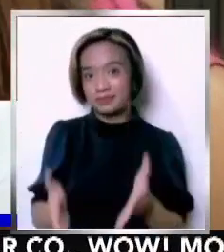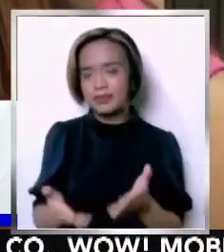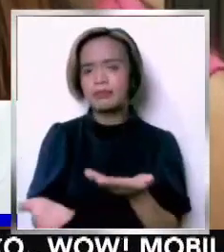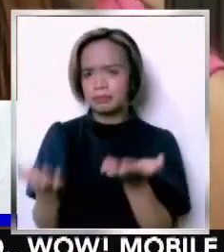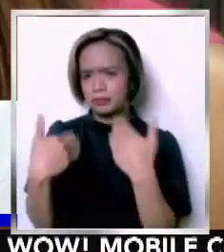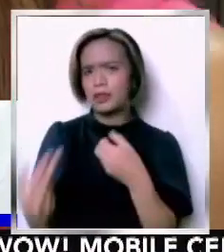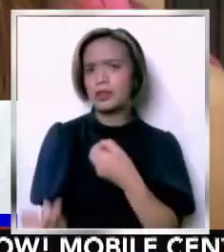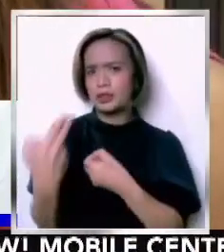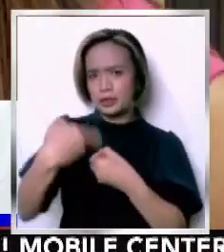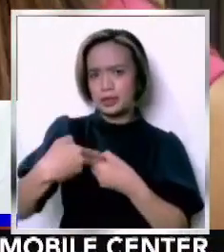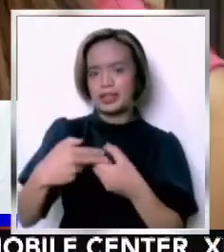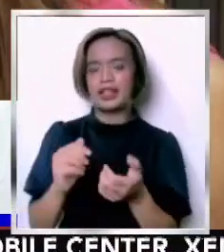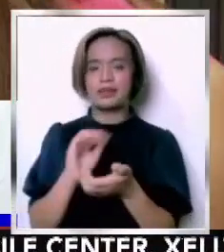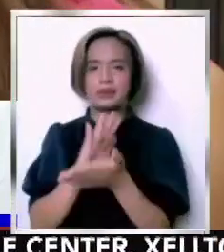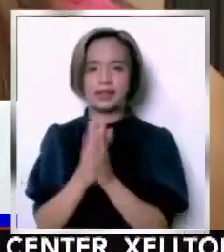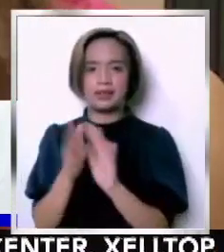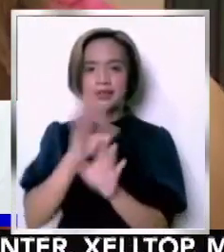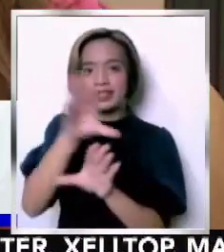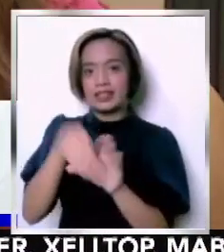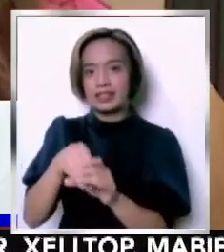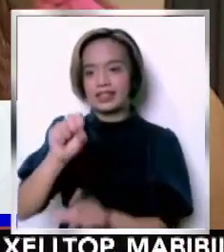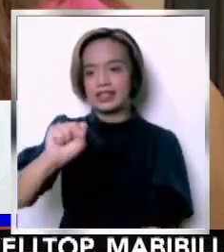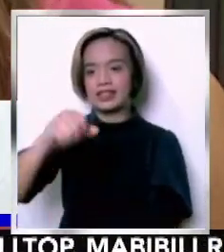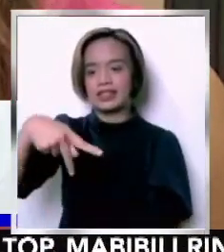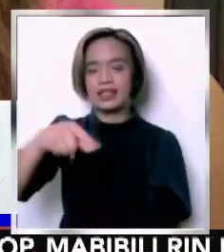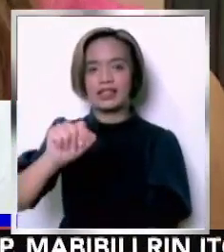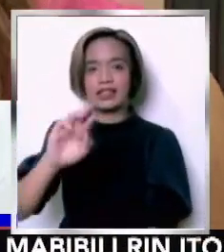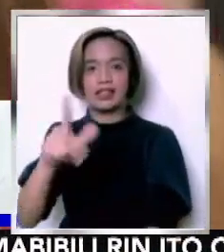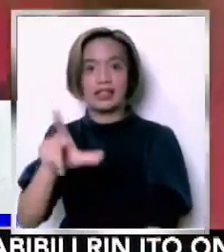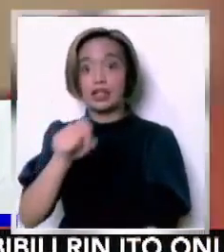with Sparkle. You'll never know, baka kayo yung next na